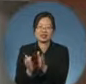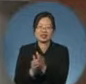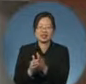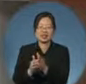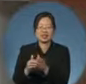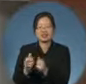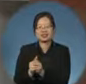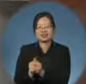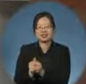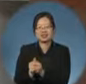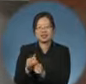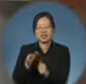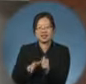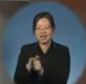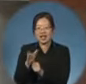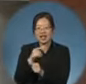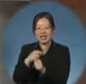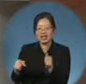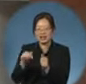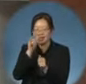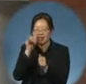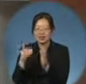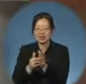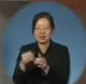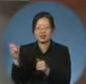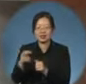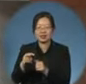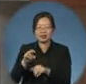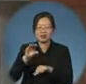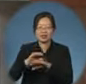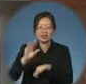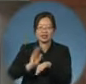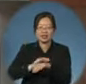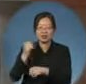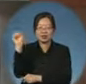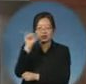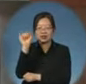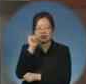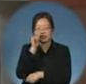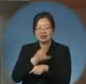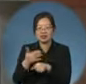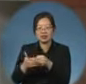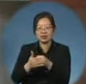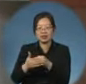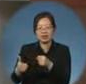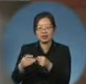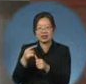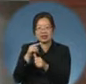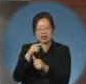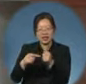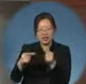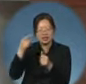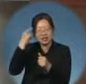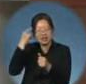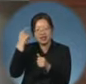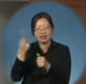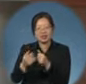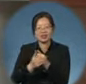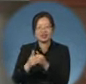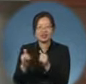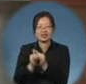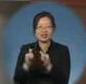소음 살인을 한다 음 그리고 차 잘못 은자 하다 봤는 막 살인 알 거 같잖아요 그